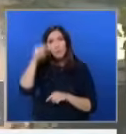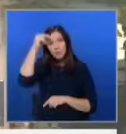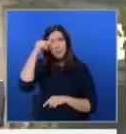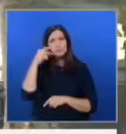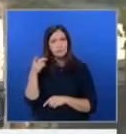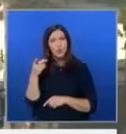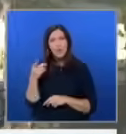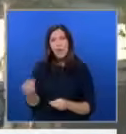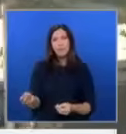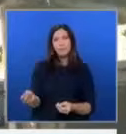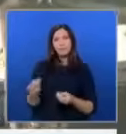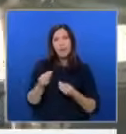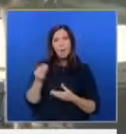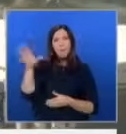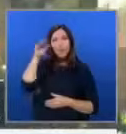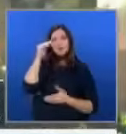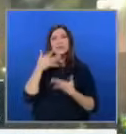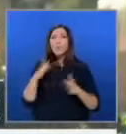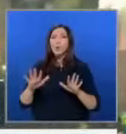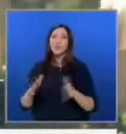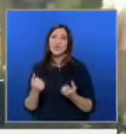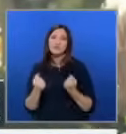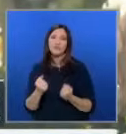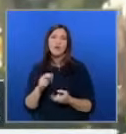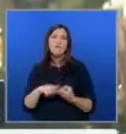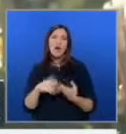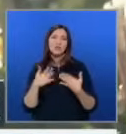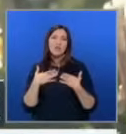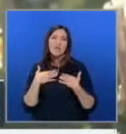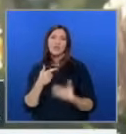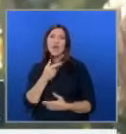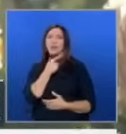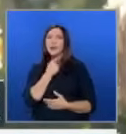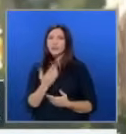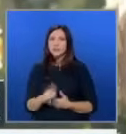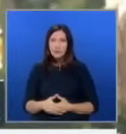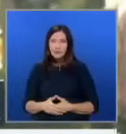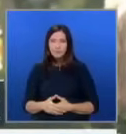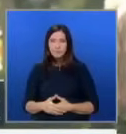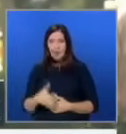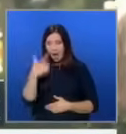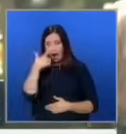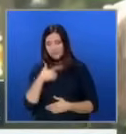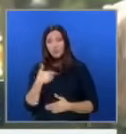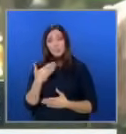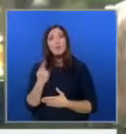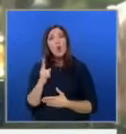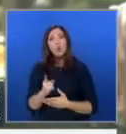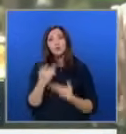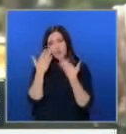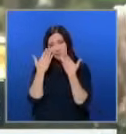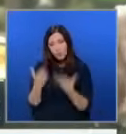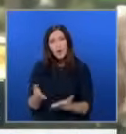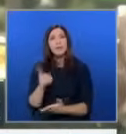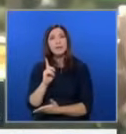дал поука за много неща в живота. Вазов е нашият класик, авторът, пред който се прекланяме